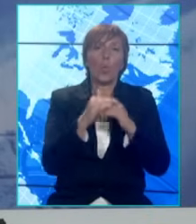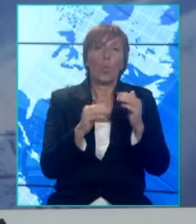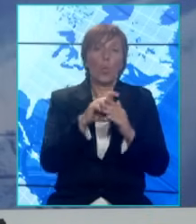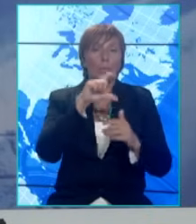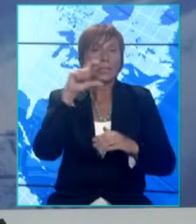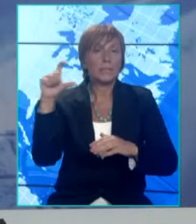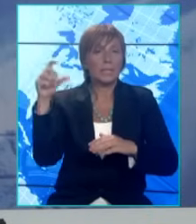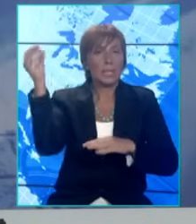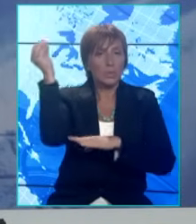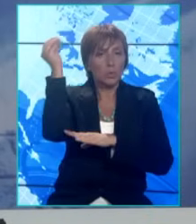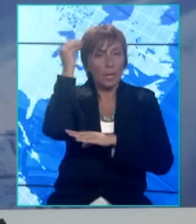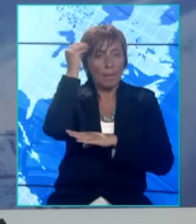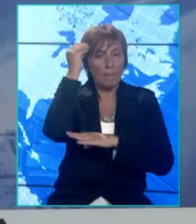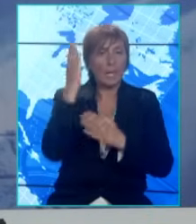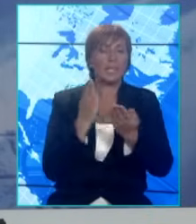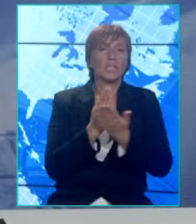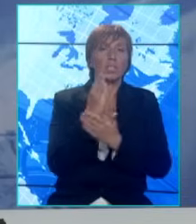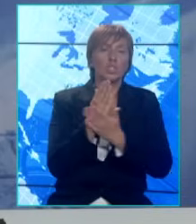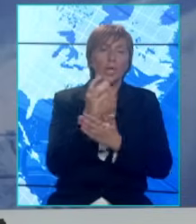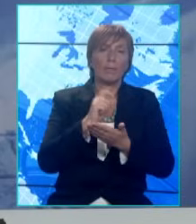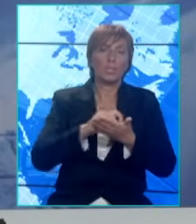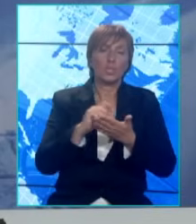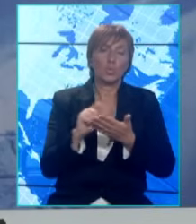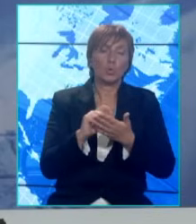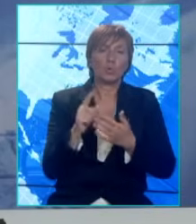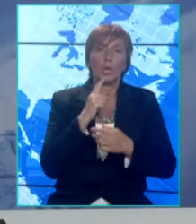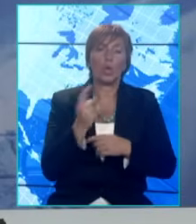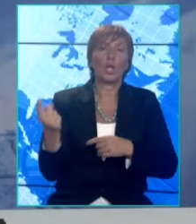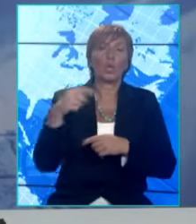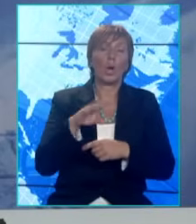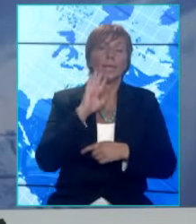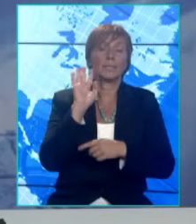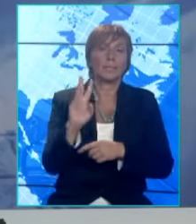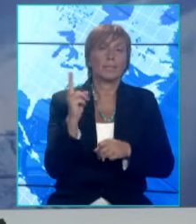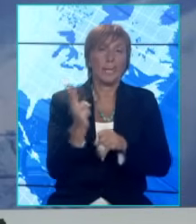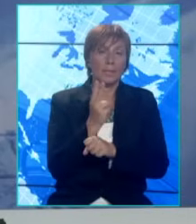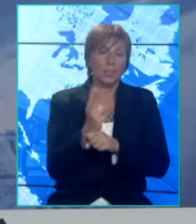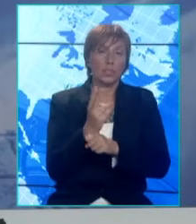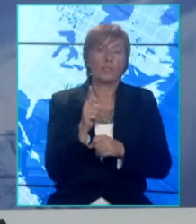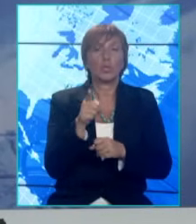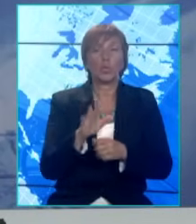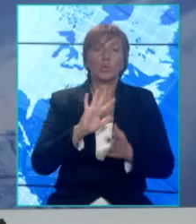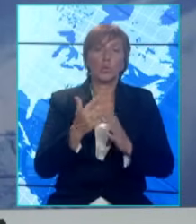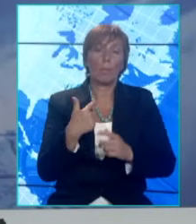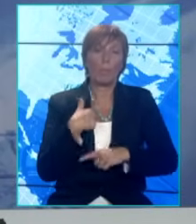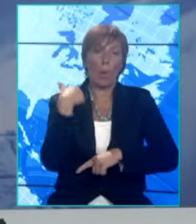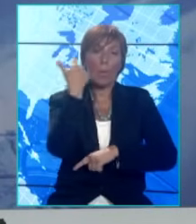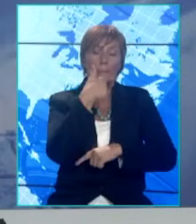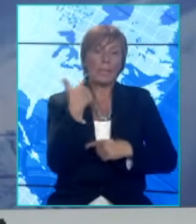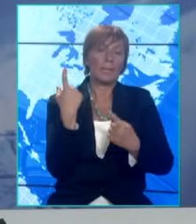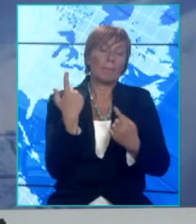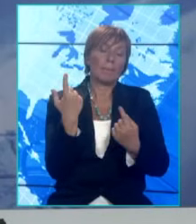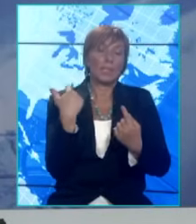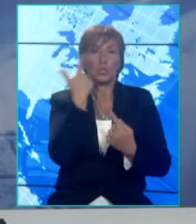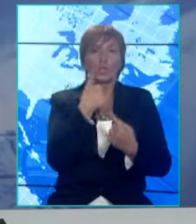institucionalnoj memoriji državnih službenika ili činovnika koji dolaze iz te zemlje, to su neki po meni osobno preduvjeti koji